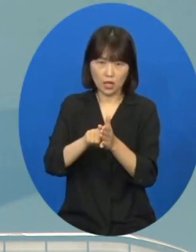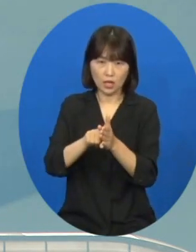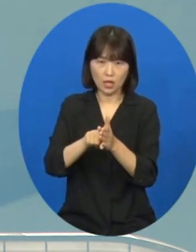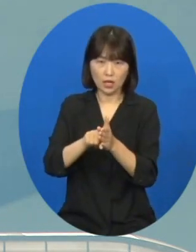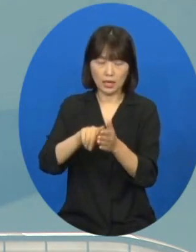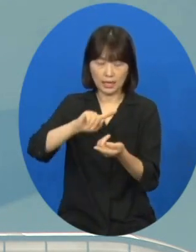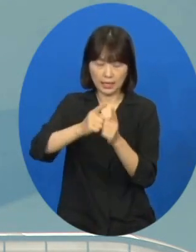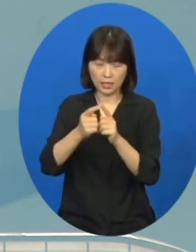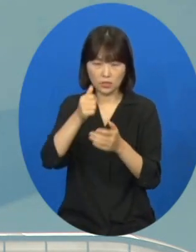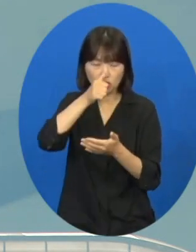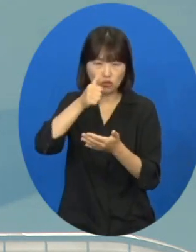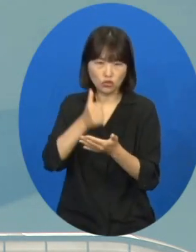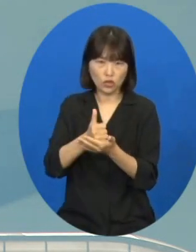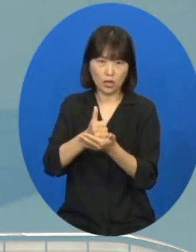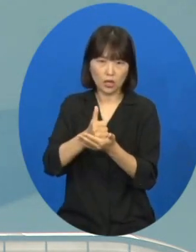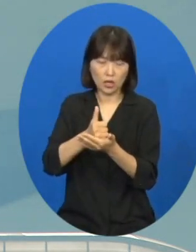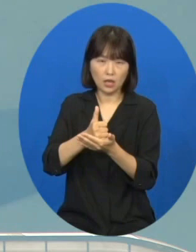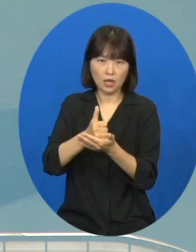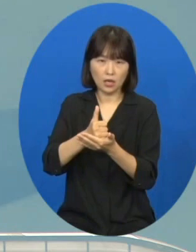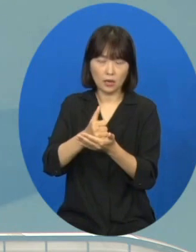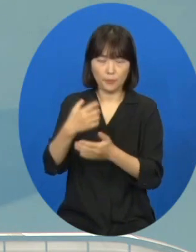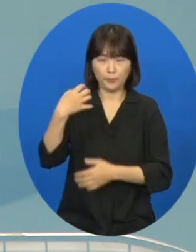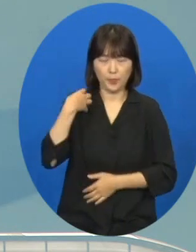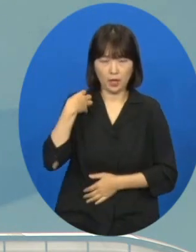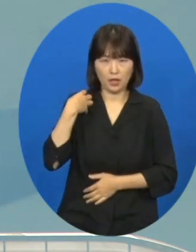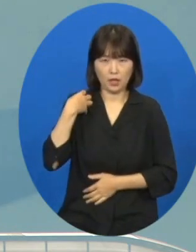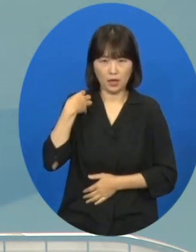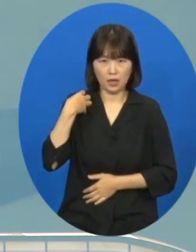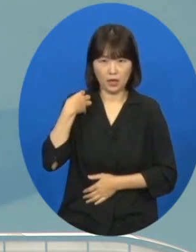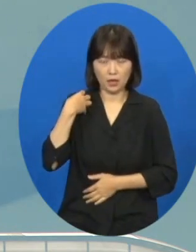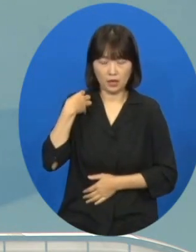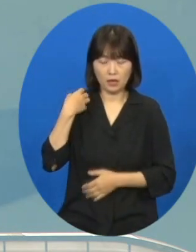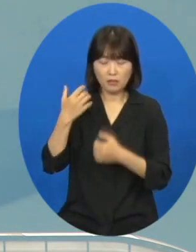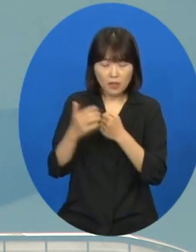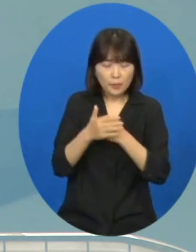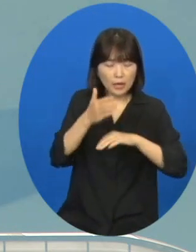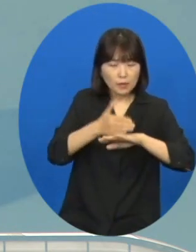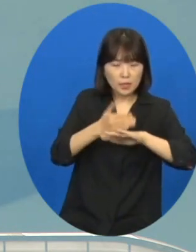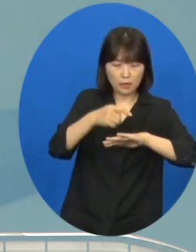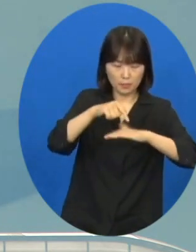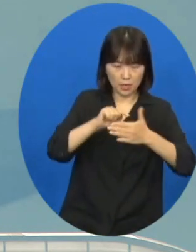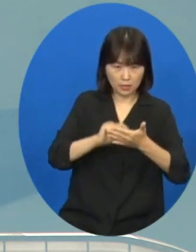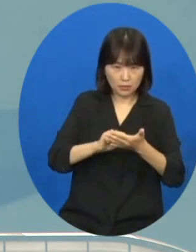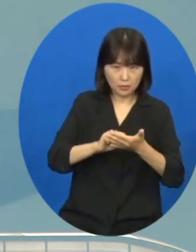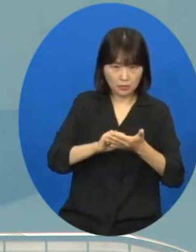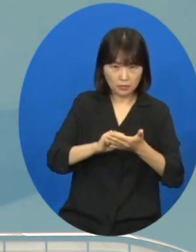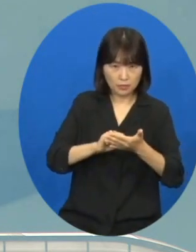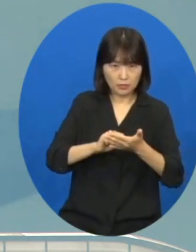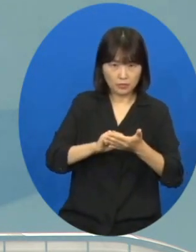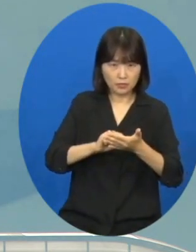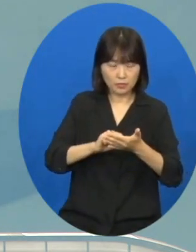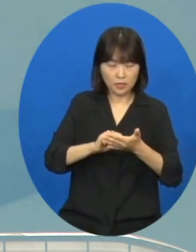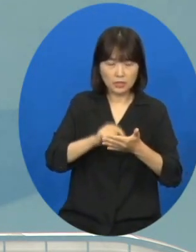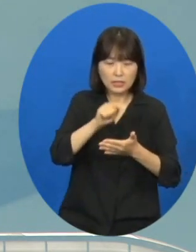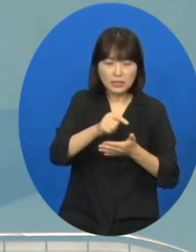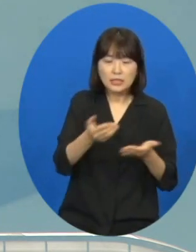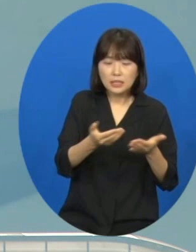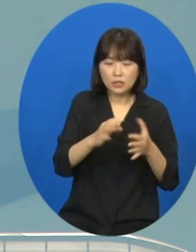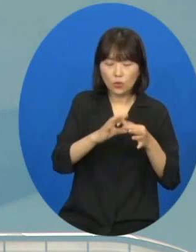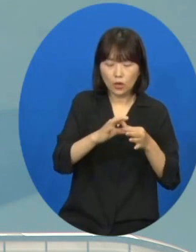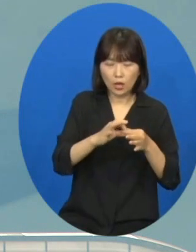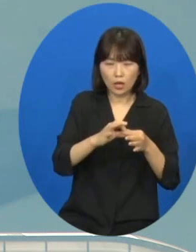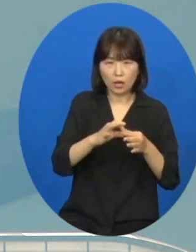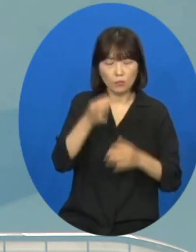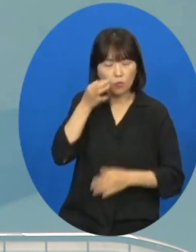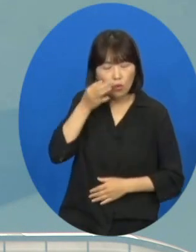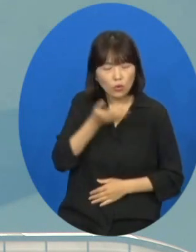주시는데 감사하는 마음, 정말 사랑하는 마음을 그 일을 통해서 보여주신 거다.